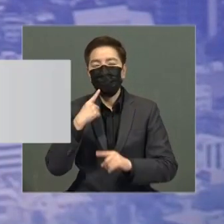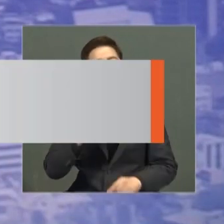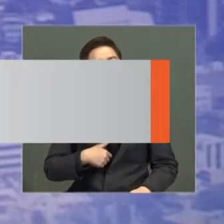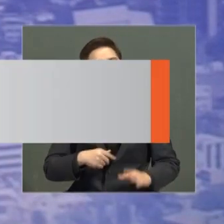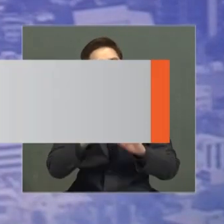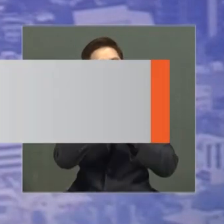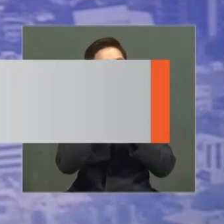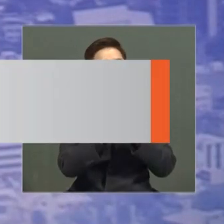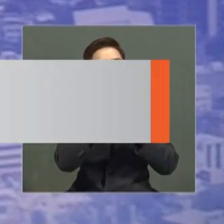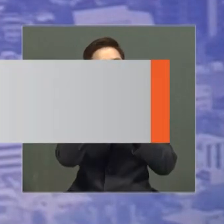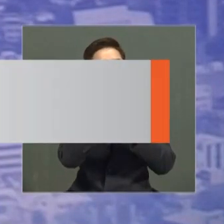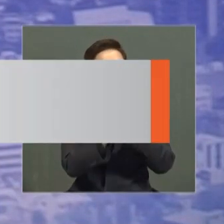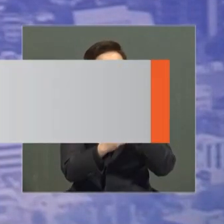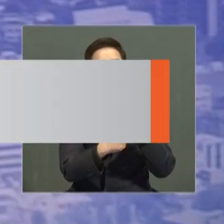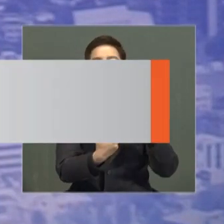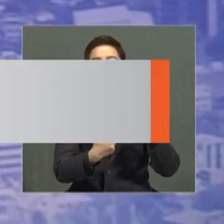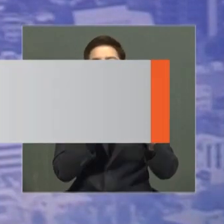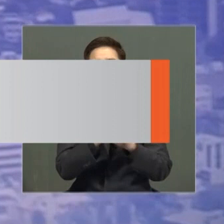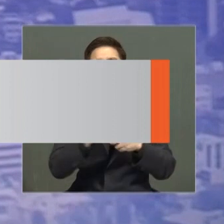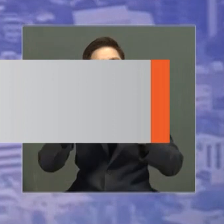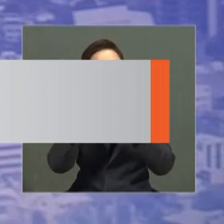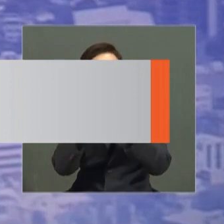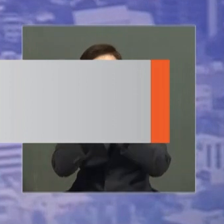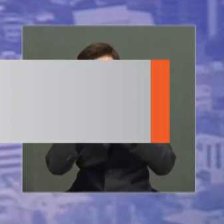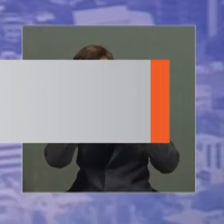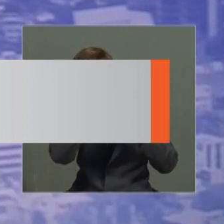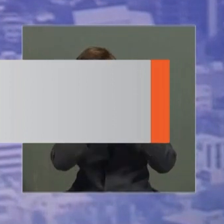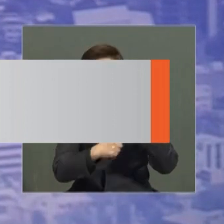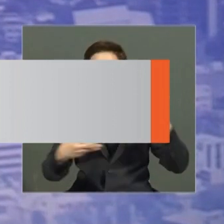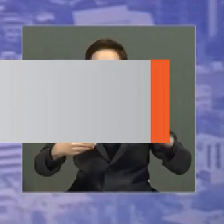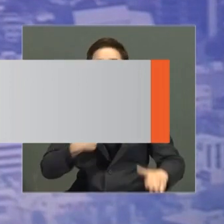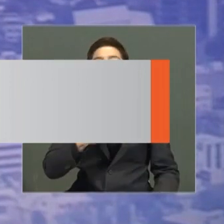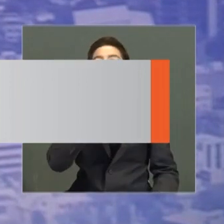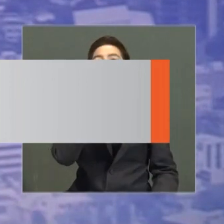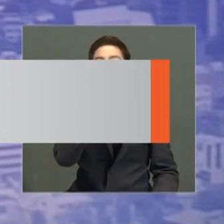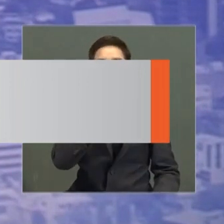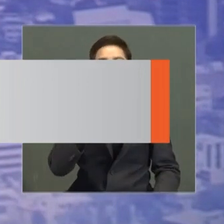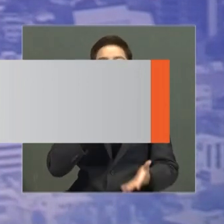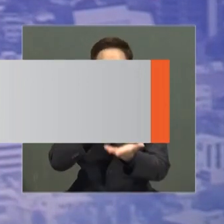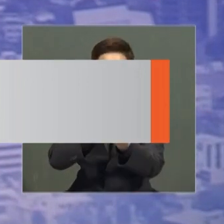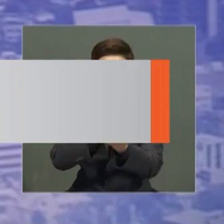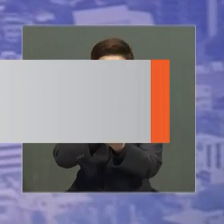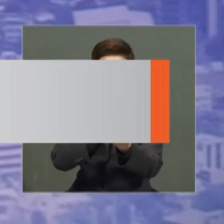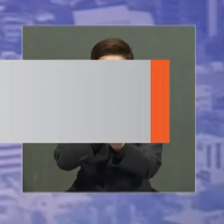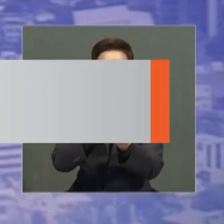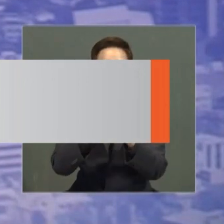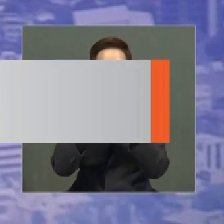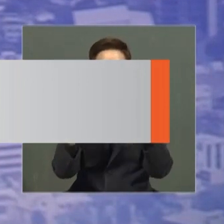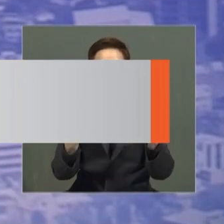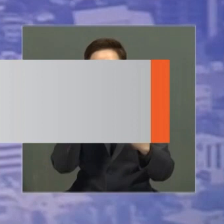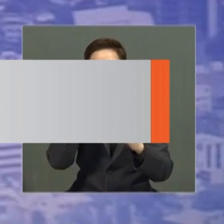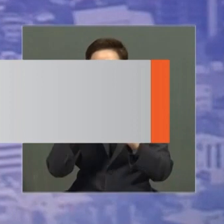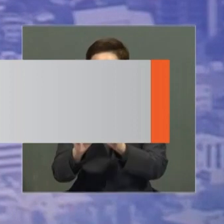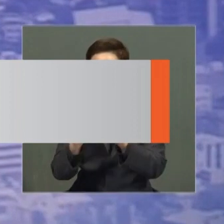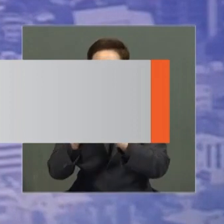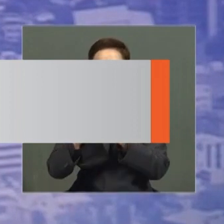าออกมาอย่างนี้เนี่ยก็ต้องทำอะไรยุ่งยากนะครับแต่ว่าก็ขอกราบเรียนต้องขออภัยแทนคณะกรร